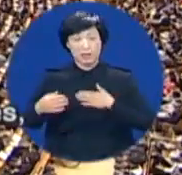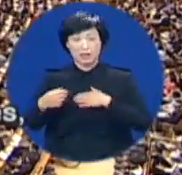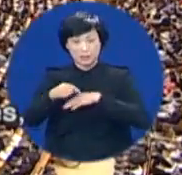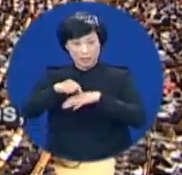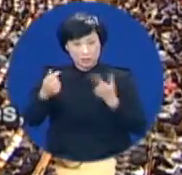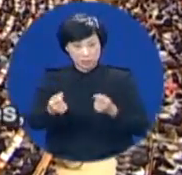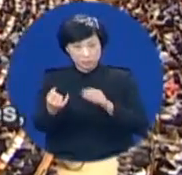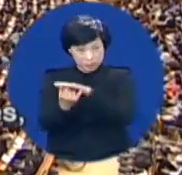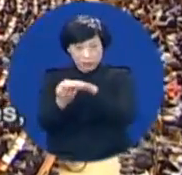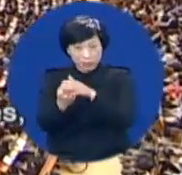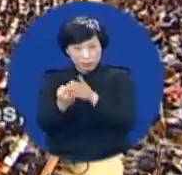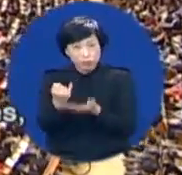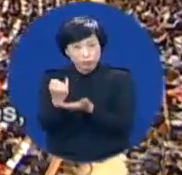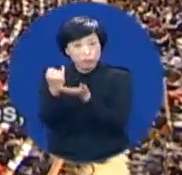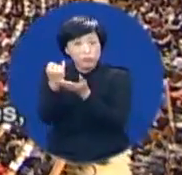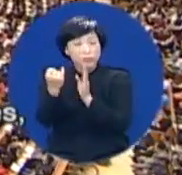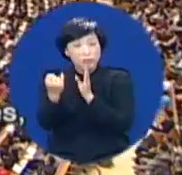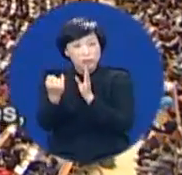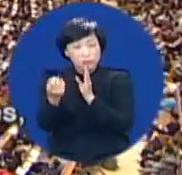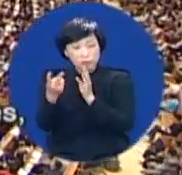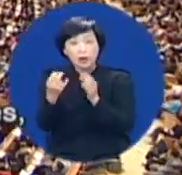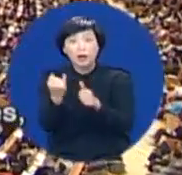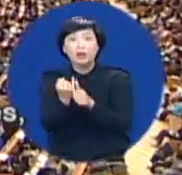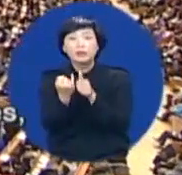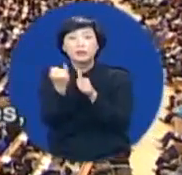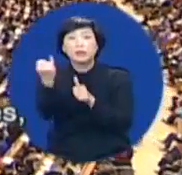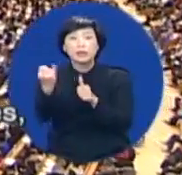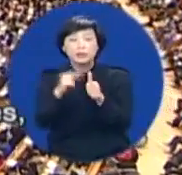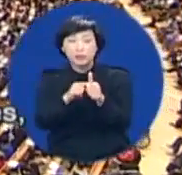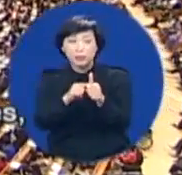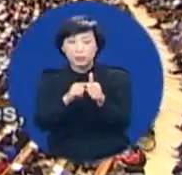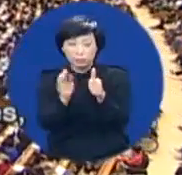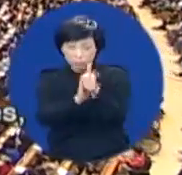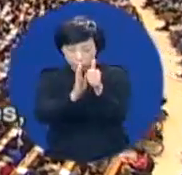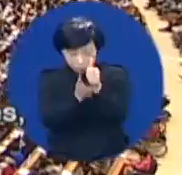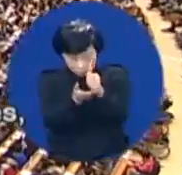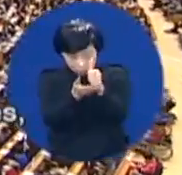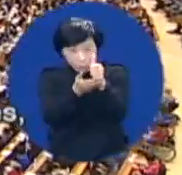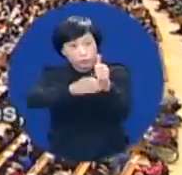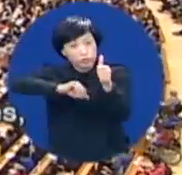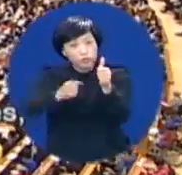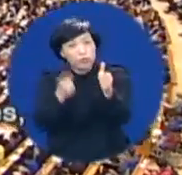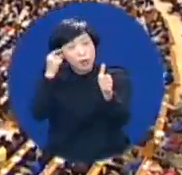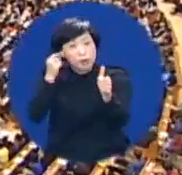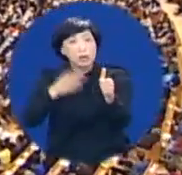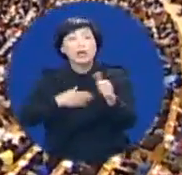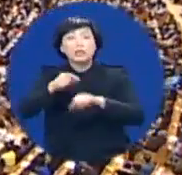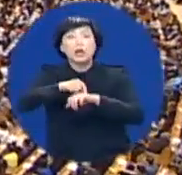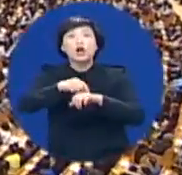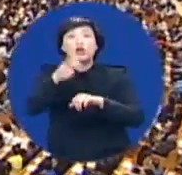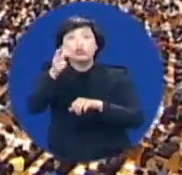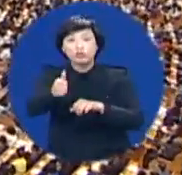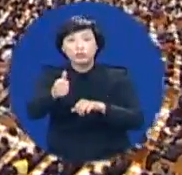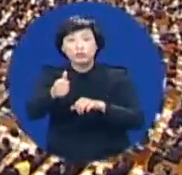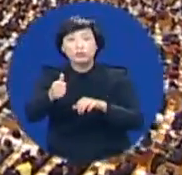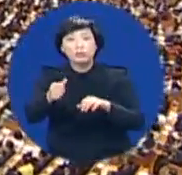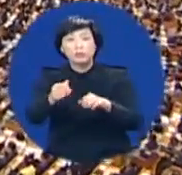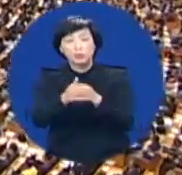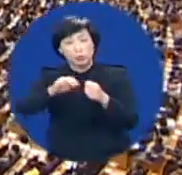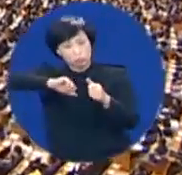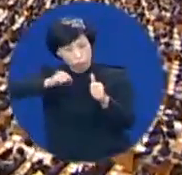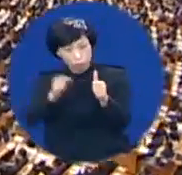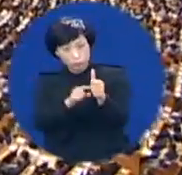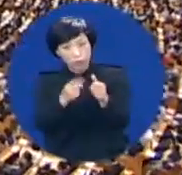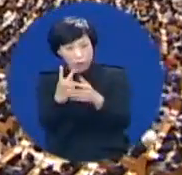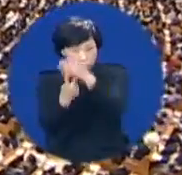남편에게 경외하고 복종하되 내 살과 내 뼈의 주인처럼 복종하고 하나 되고 그리고